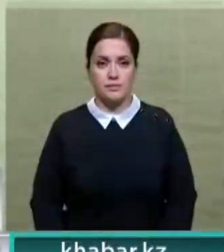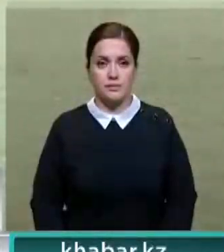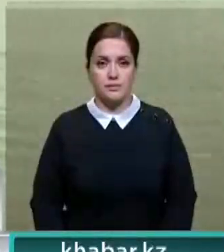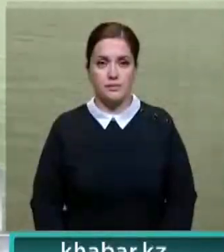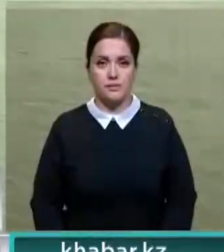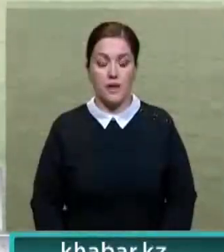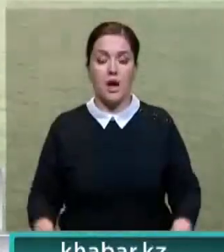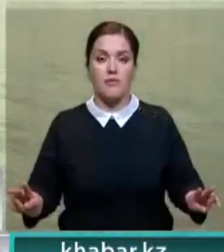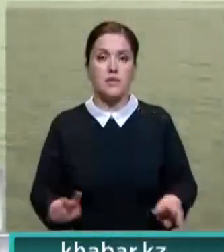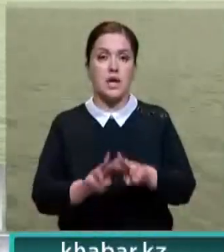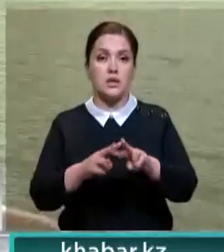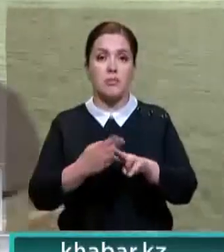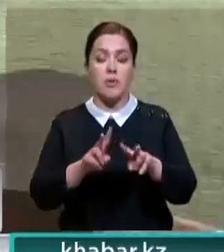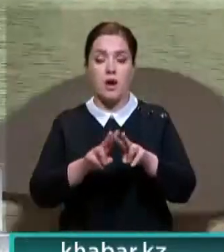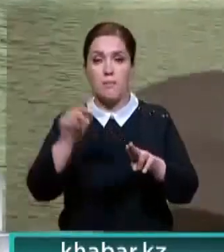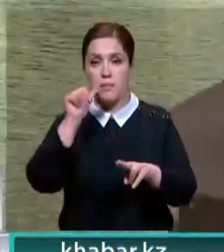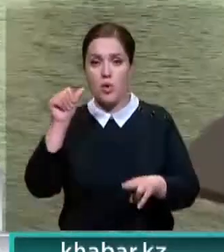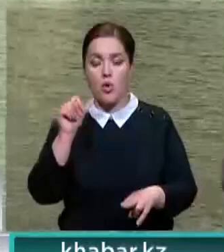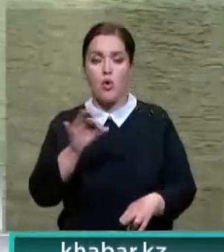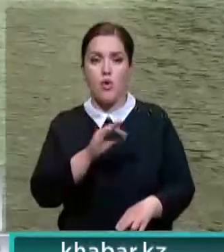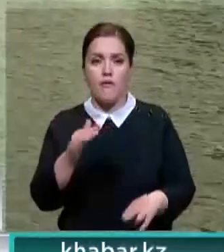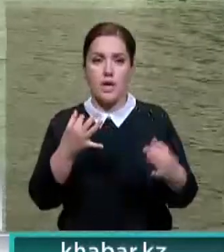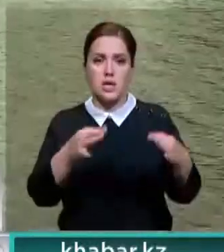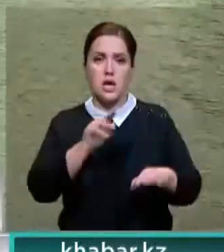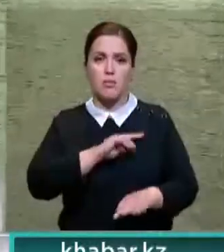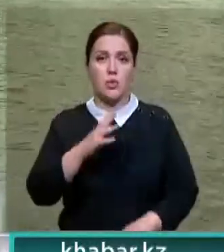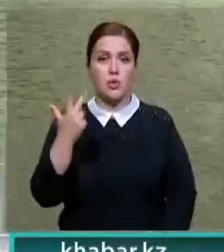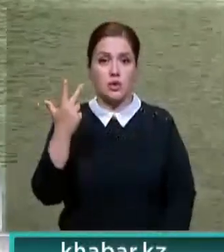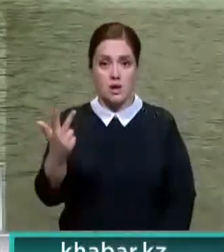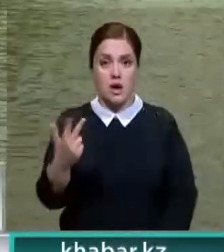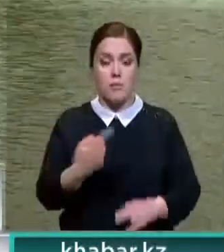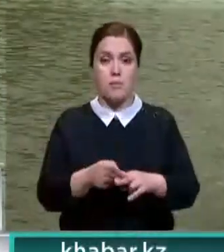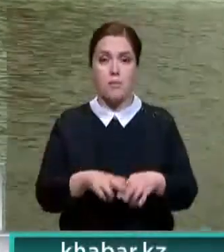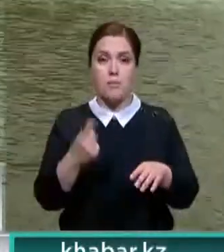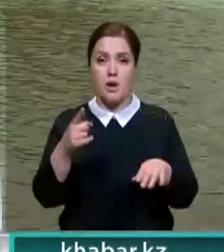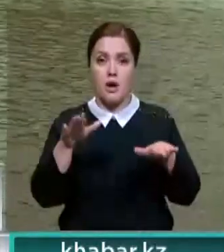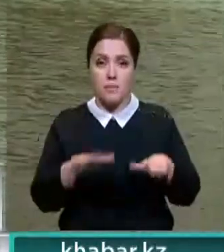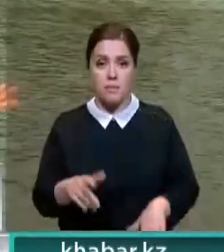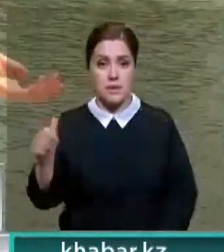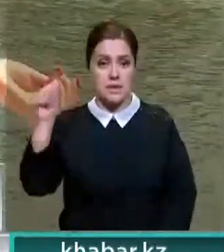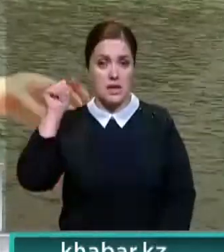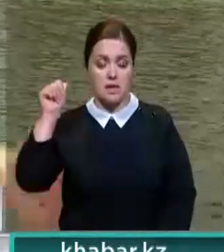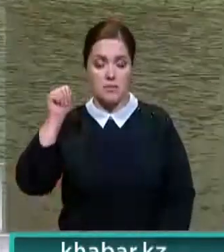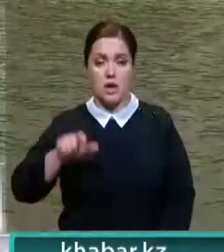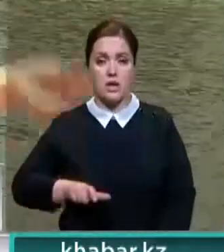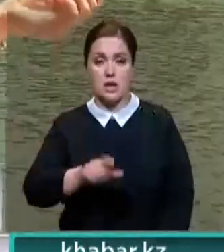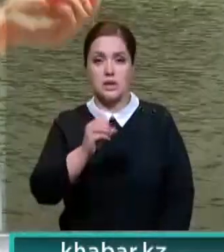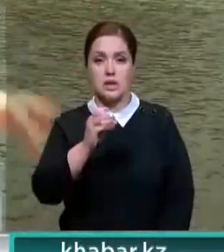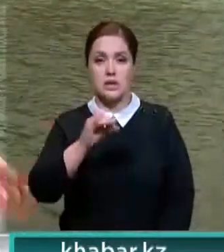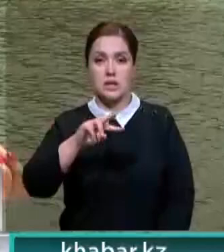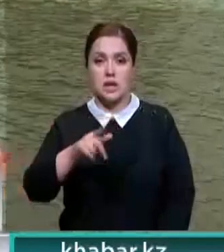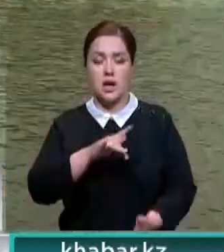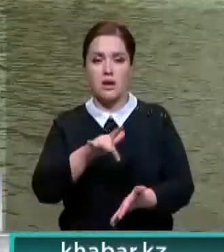В столице в этом году, как и в прошлом, официально разрешили работать только 3 пляжам. Один из них находится за моей спиной на берегу реки Исиль в районе